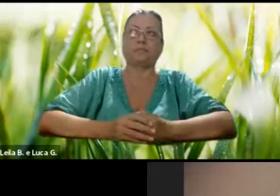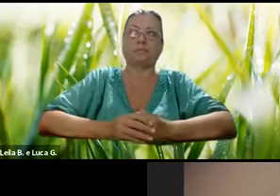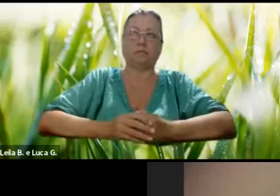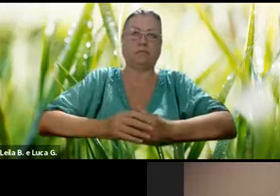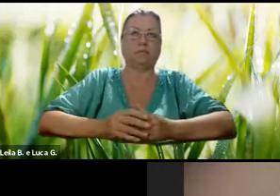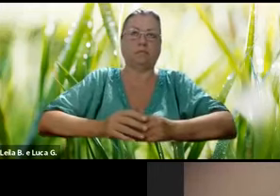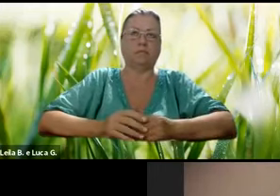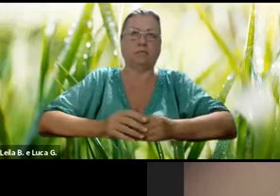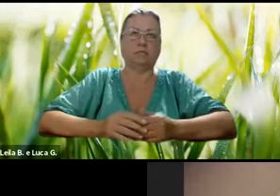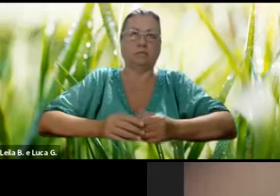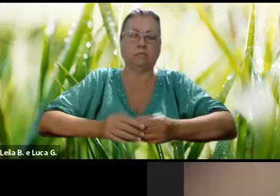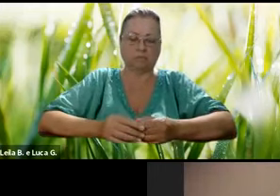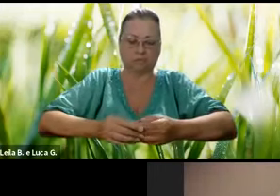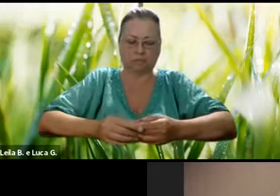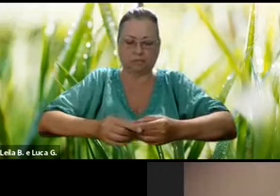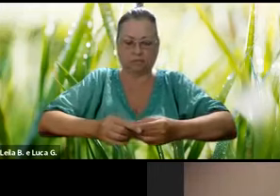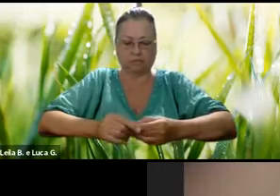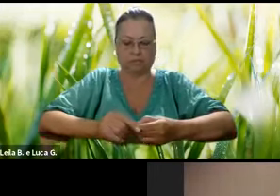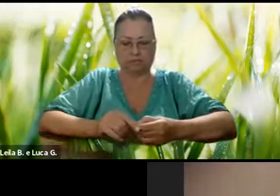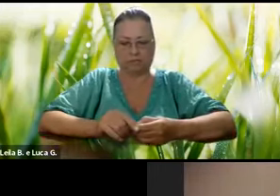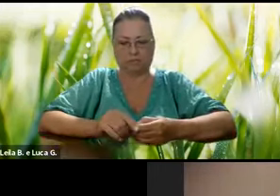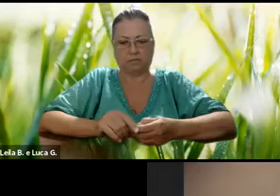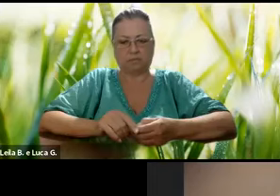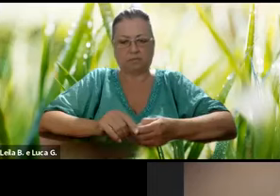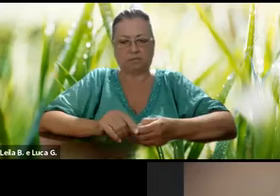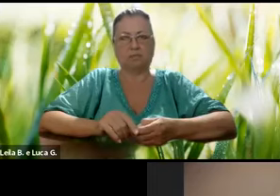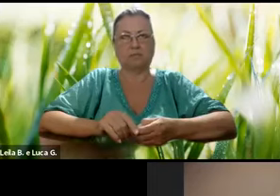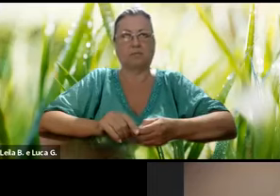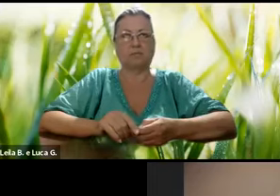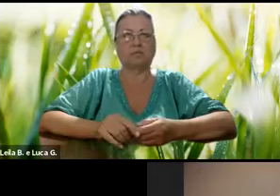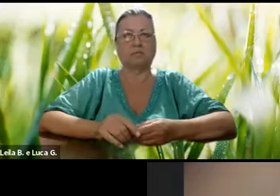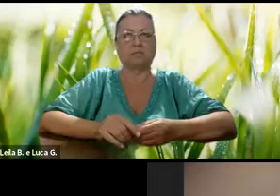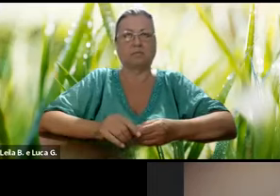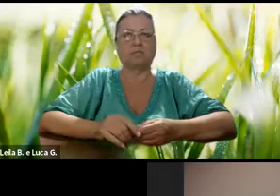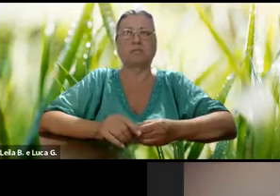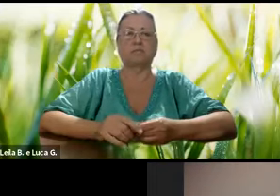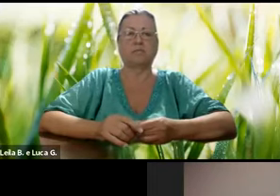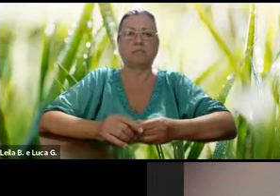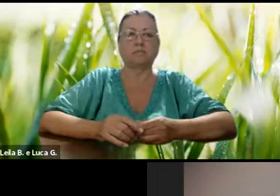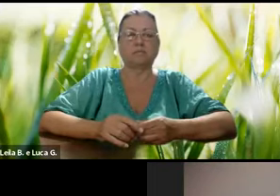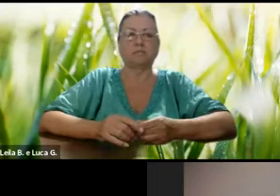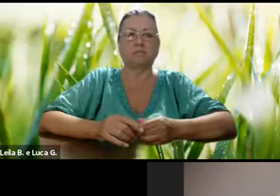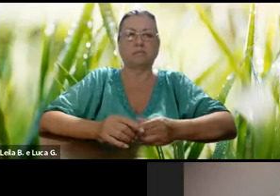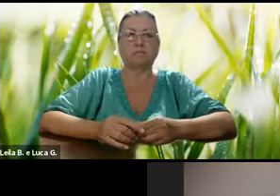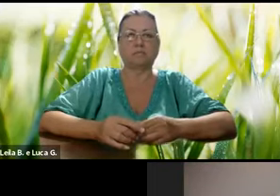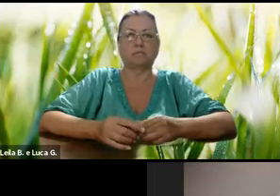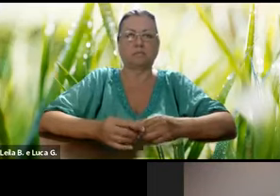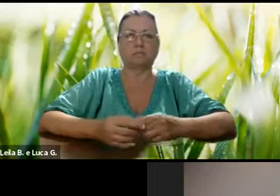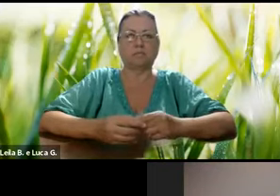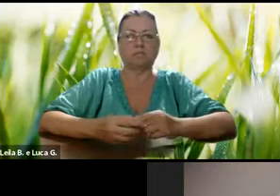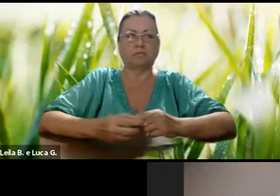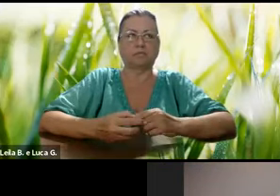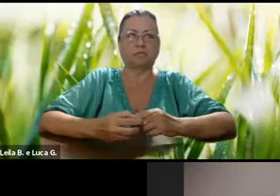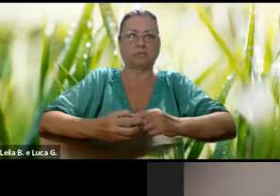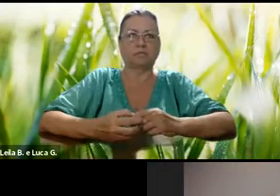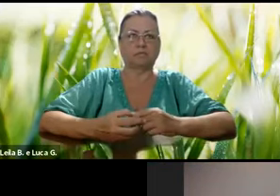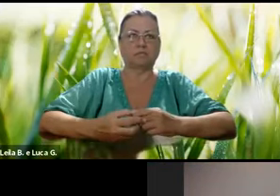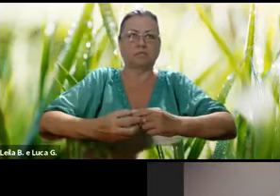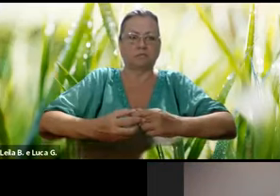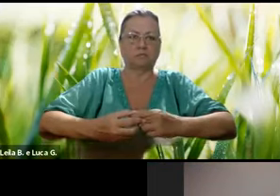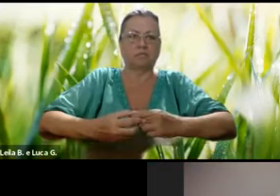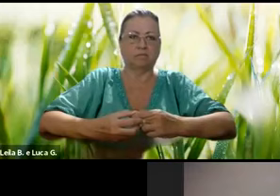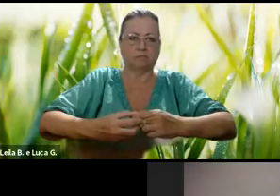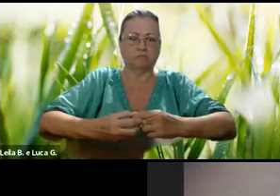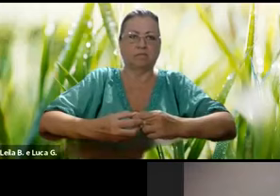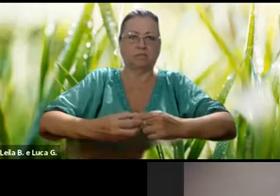io come te. E allora, perché dico questo? Perché La fede, vabbè, la fiducia